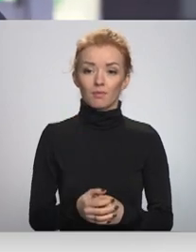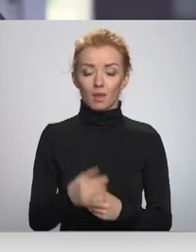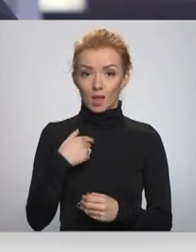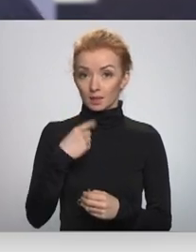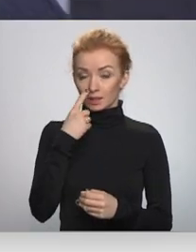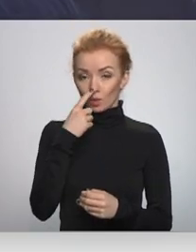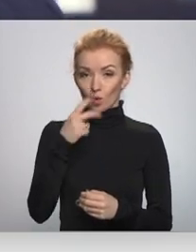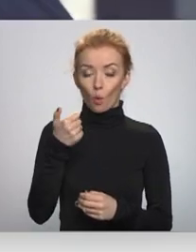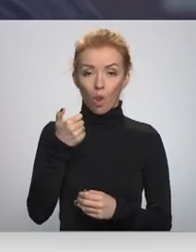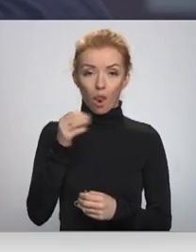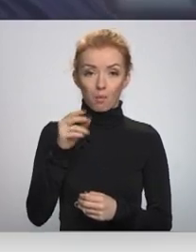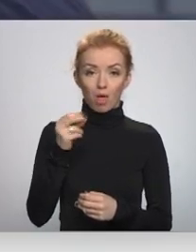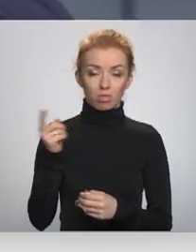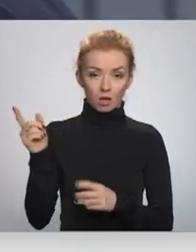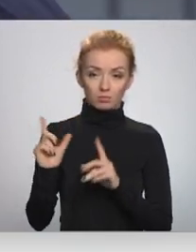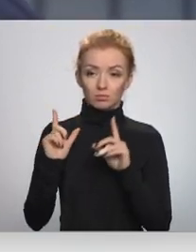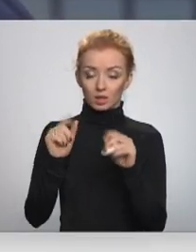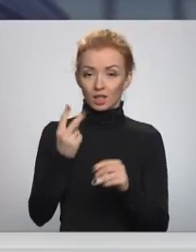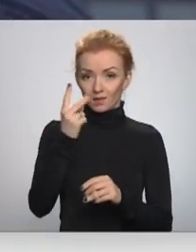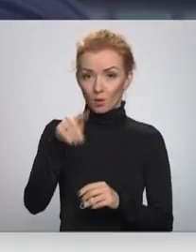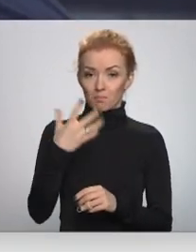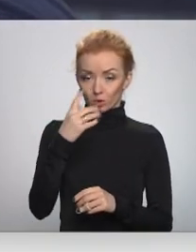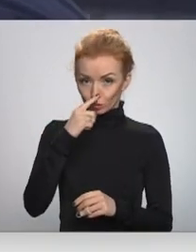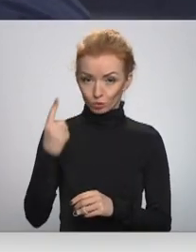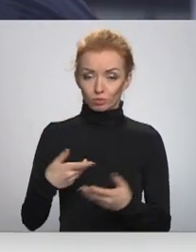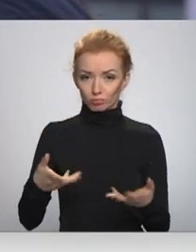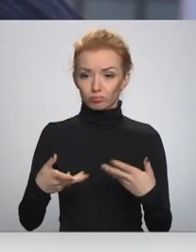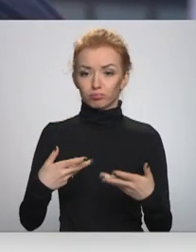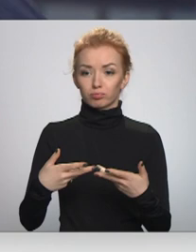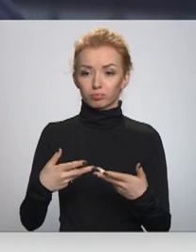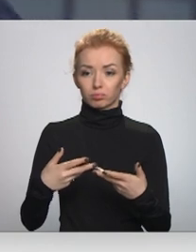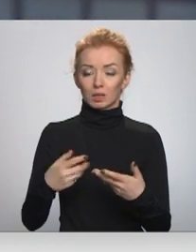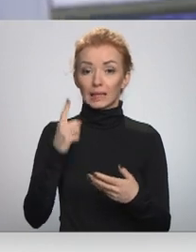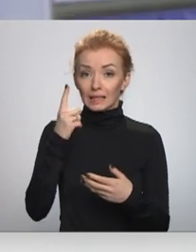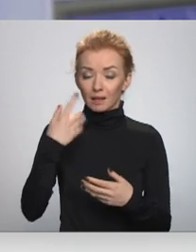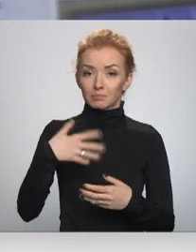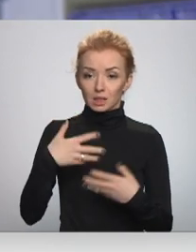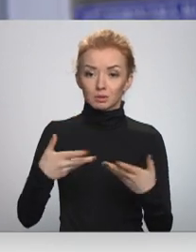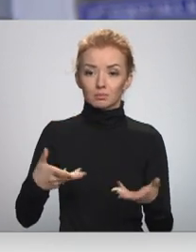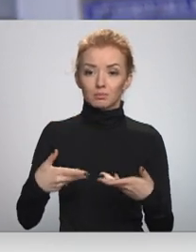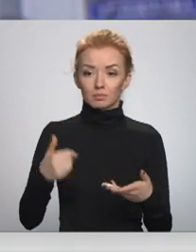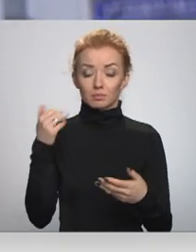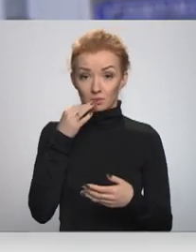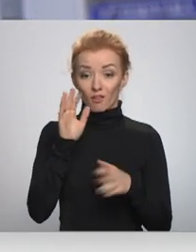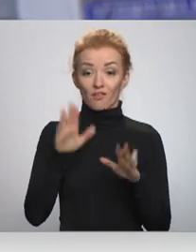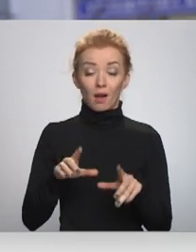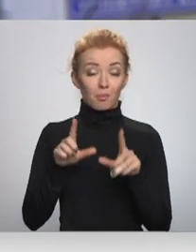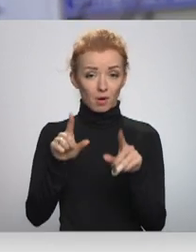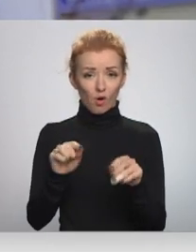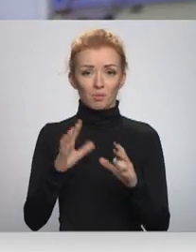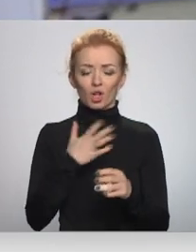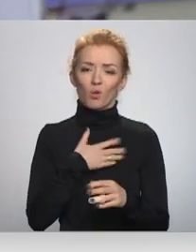atbraucu. Braucu 2,5 stundas un tikai uz 50. Var braukt, jā, bet ļoti